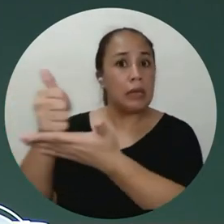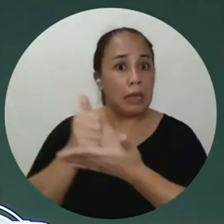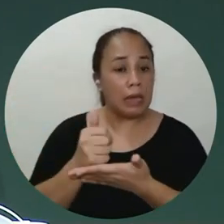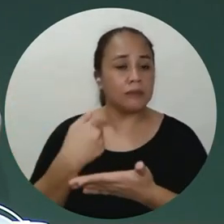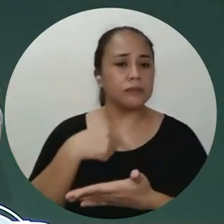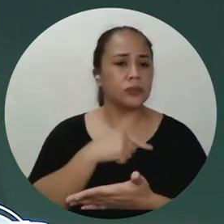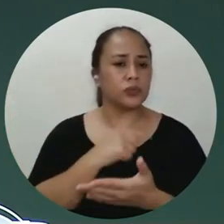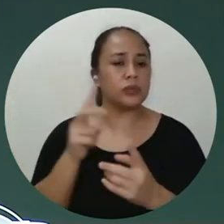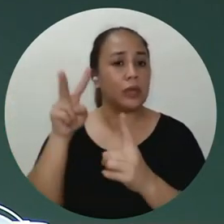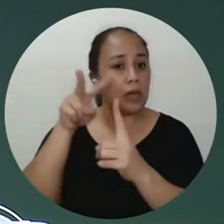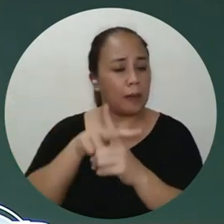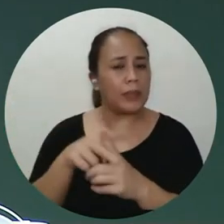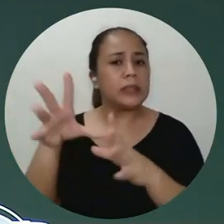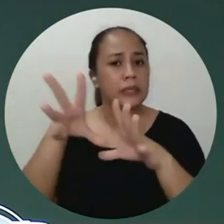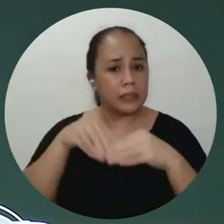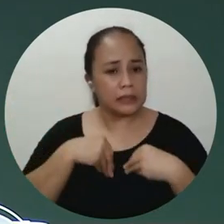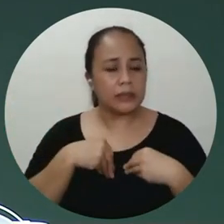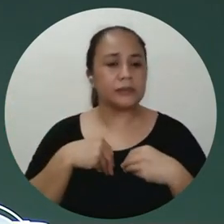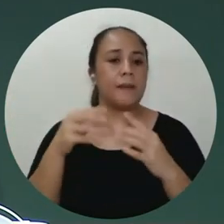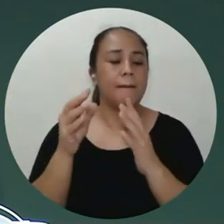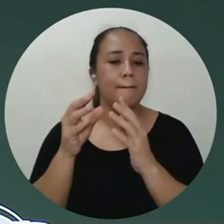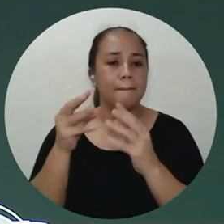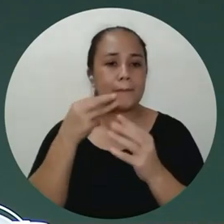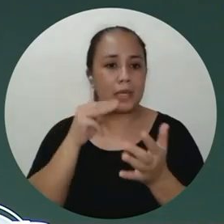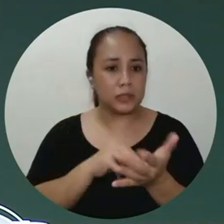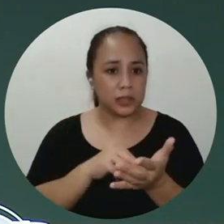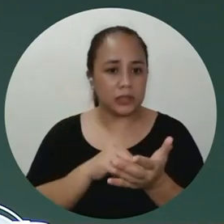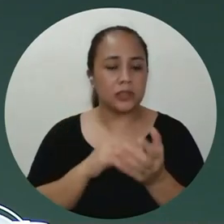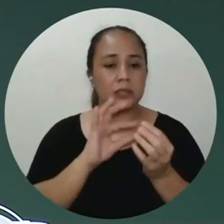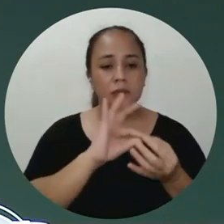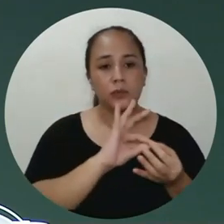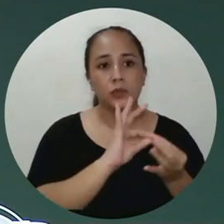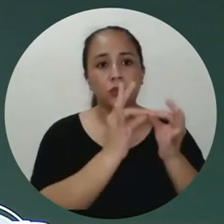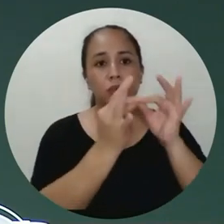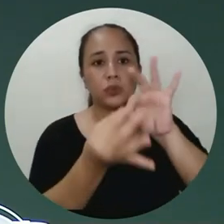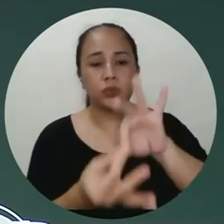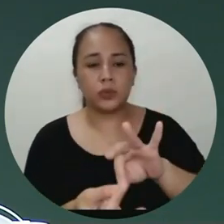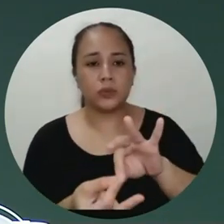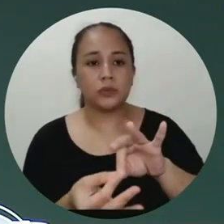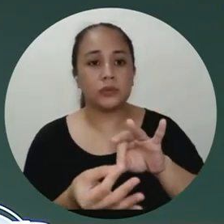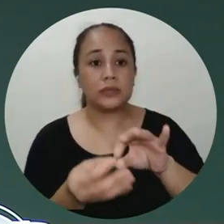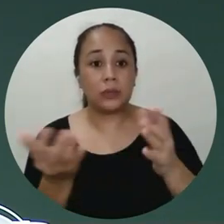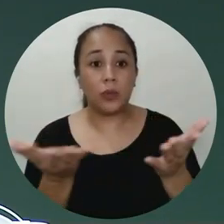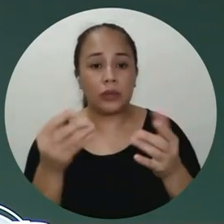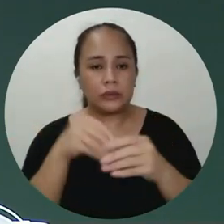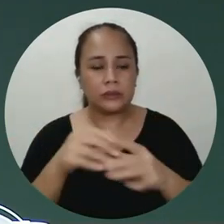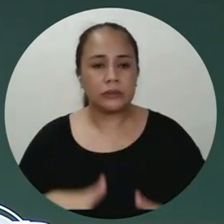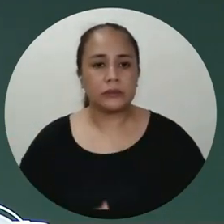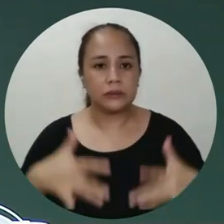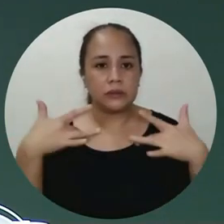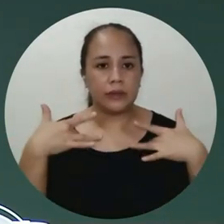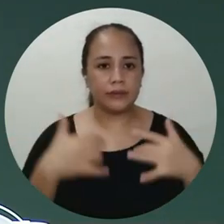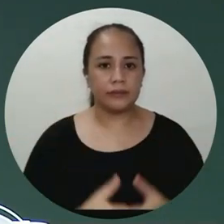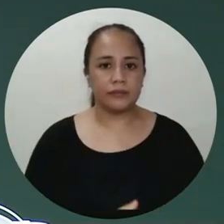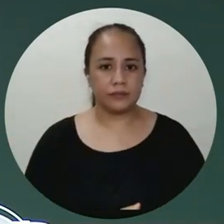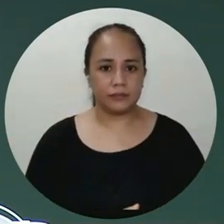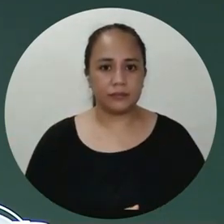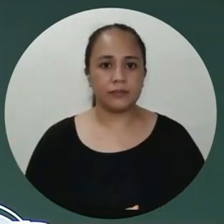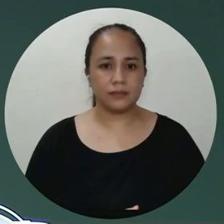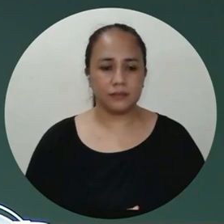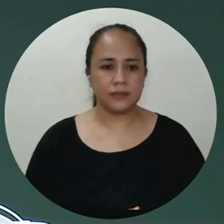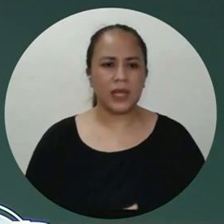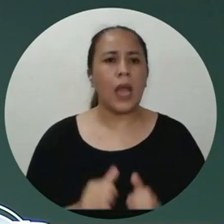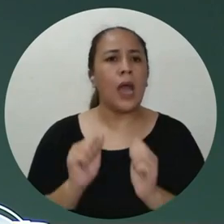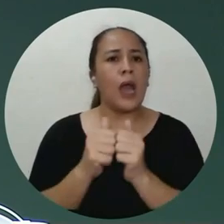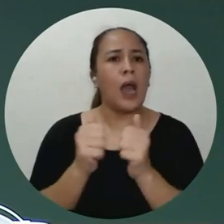to accept this message and edit this message into our word, into our life. 어떻게 우리가 예수님 하신 것보다 더큰 일을 할수 있습니까? How can we